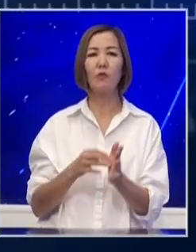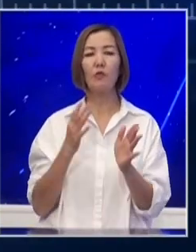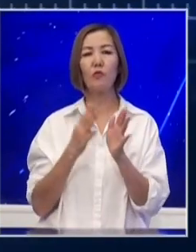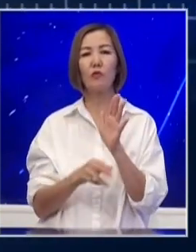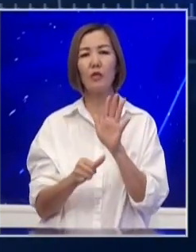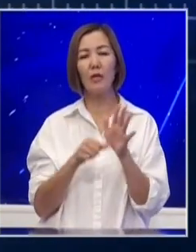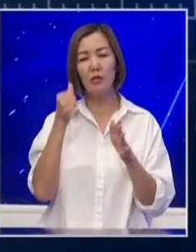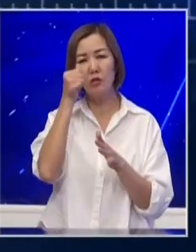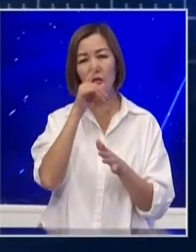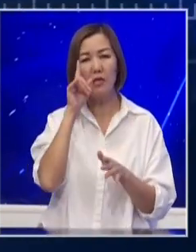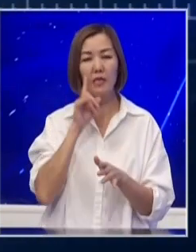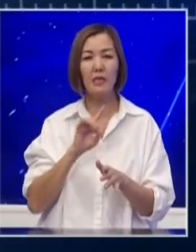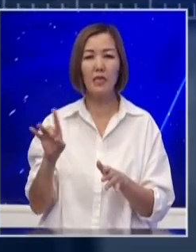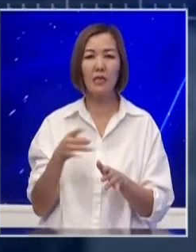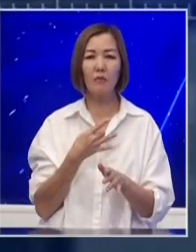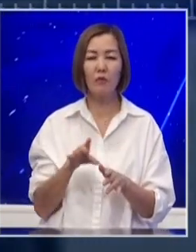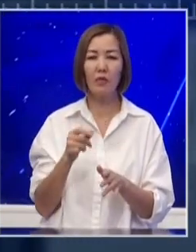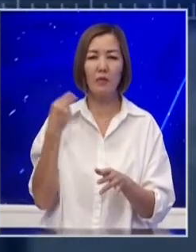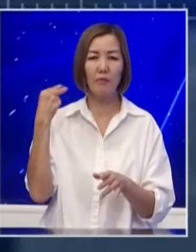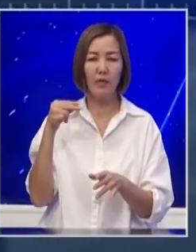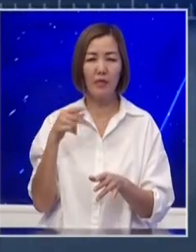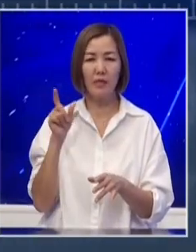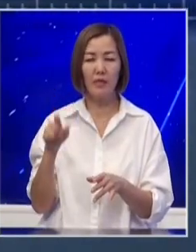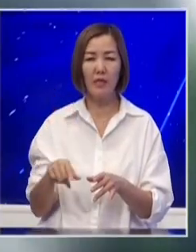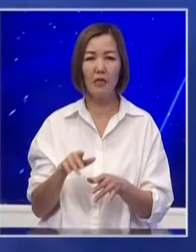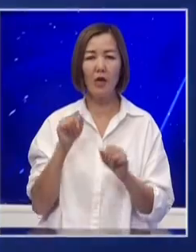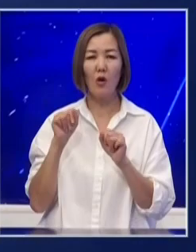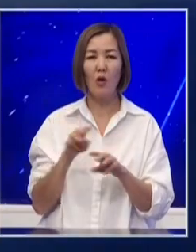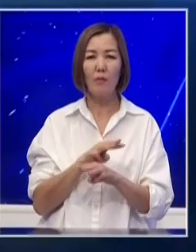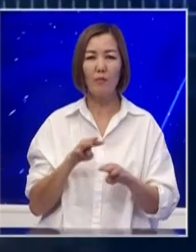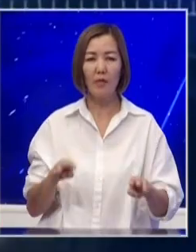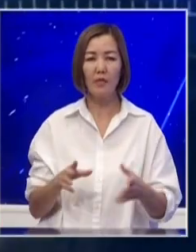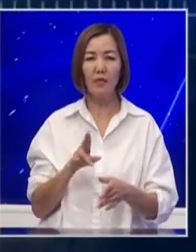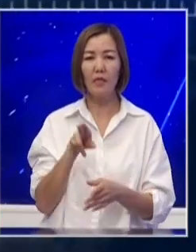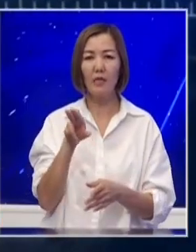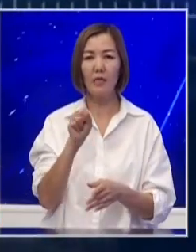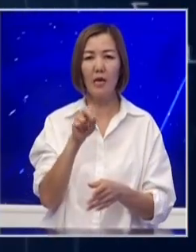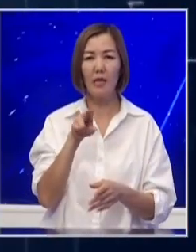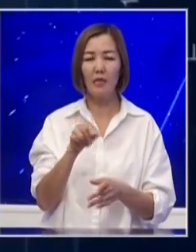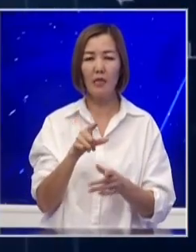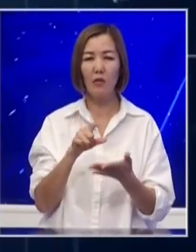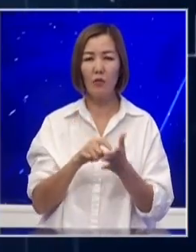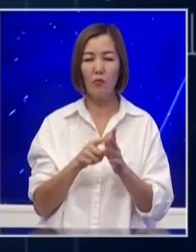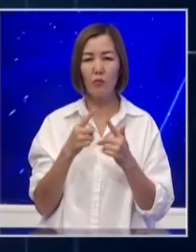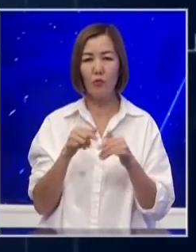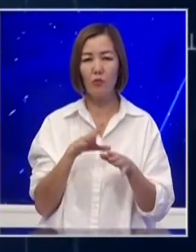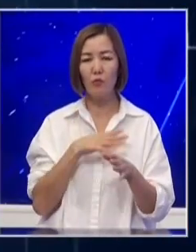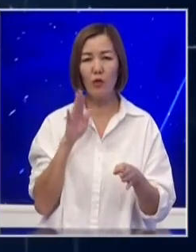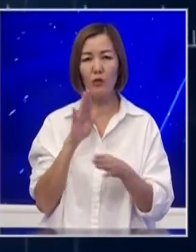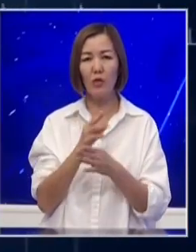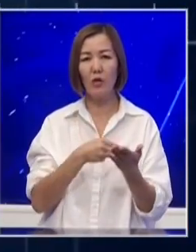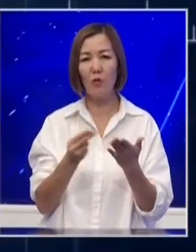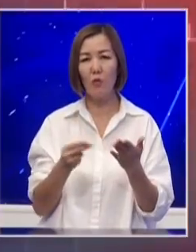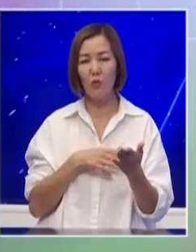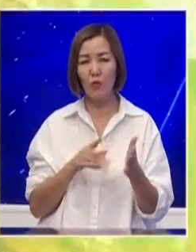1996 жылы Қазақстан Республикасының президенті Қорғаныс министрлігінің кадет корпусын құру туралы жарлыққа қол қойды.